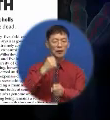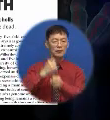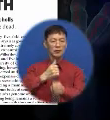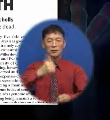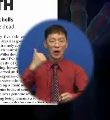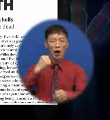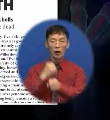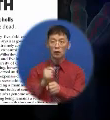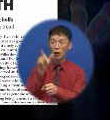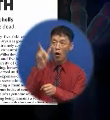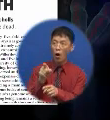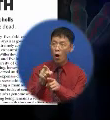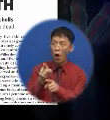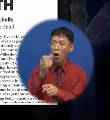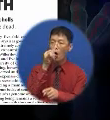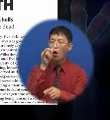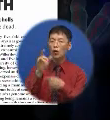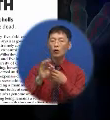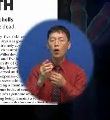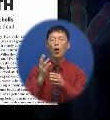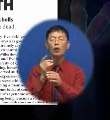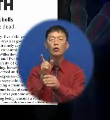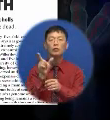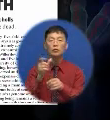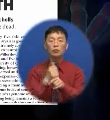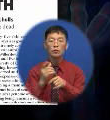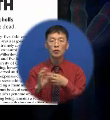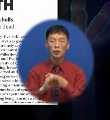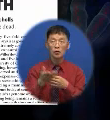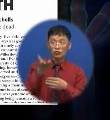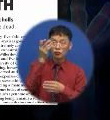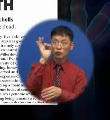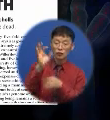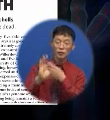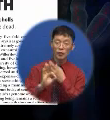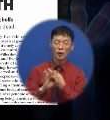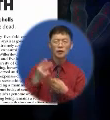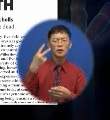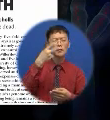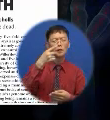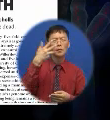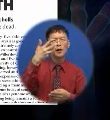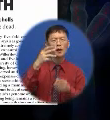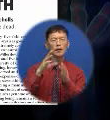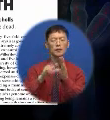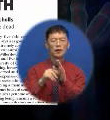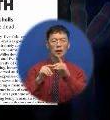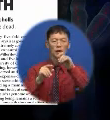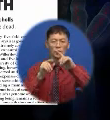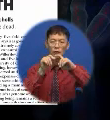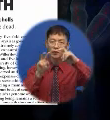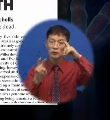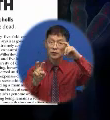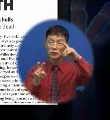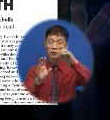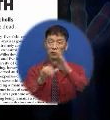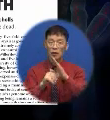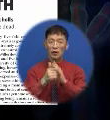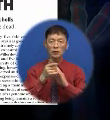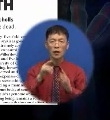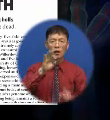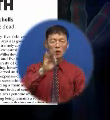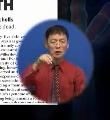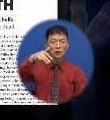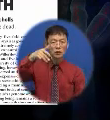만들자. 이런 기사가 나왔는데 이게 어디에 나왔냐면 요 맨 위에 보면은 2008년 11월 20일 날짜로 네이처라는